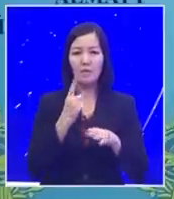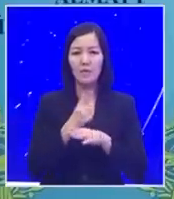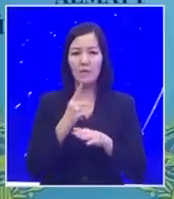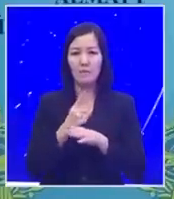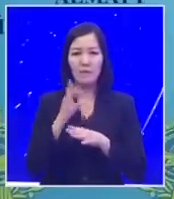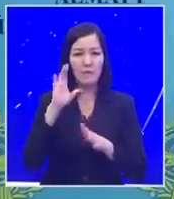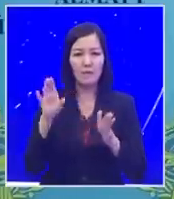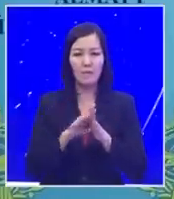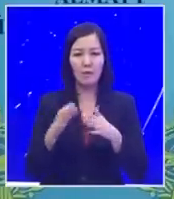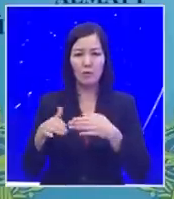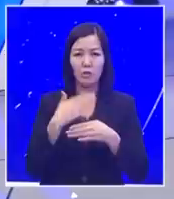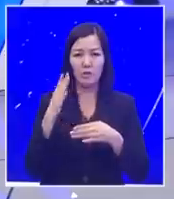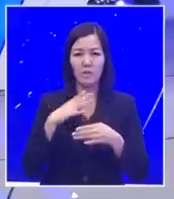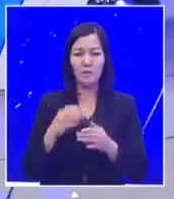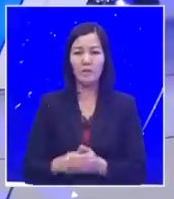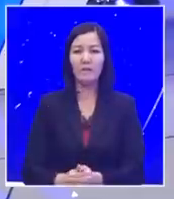үшін жазаға тартылды.